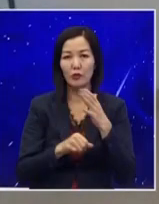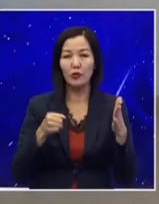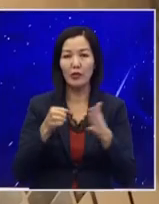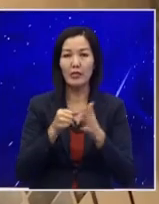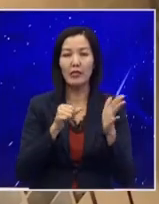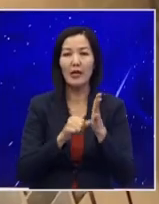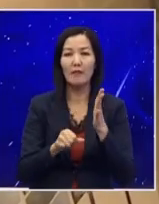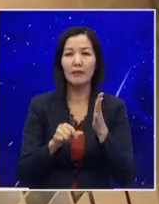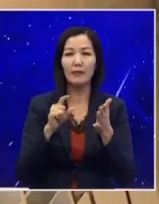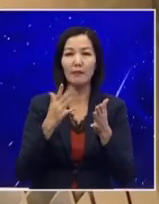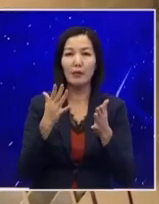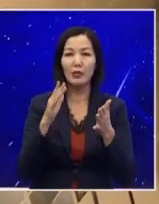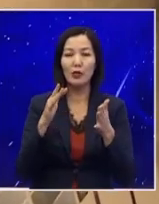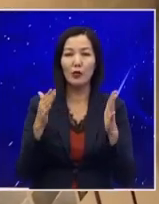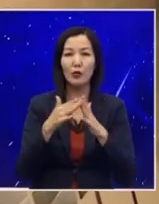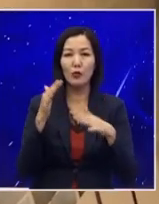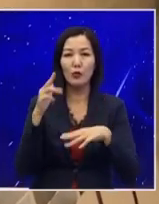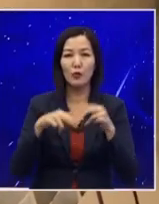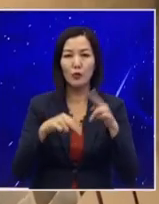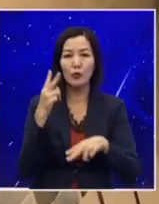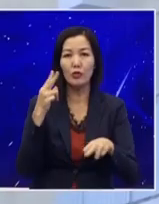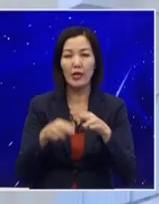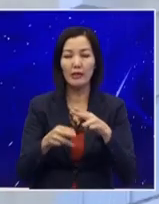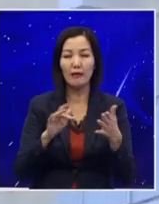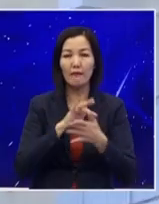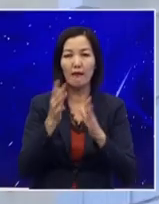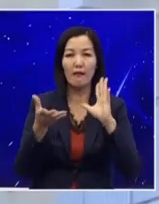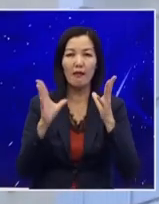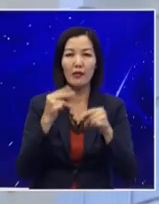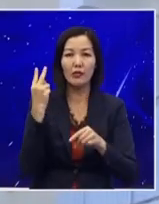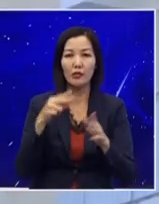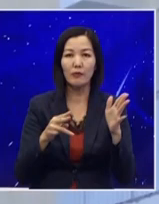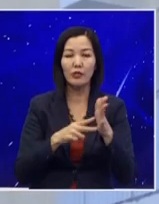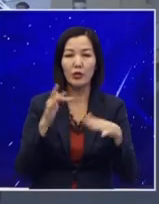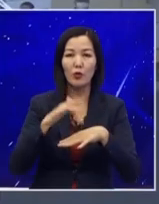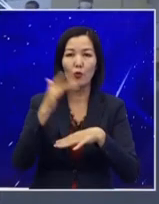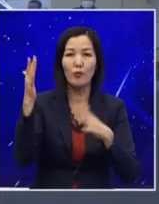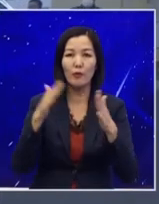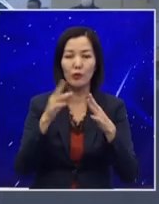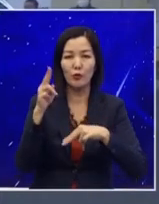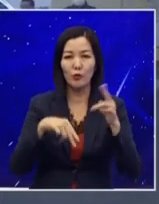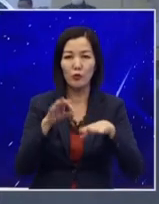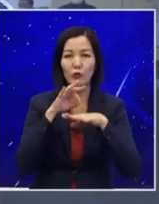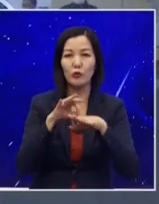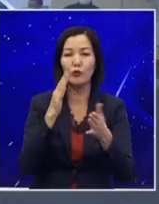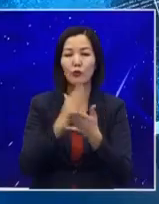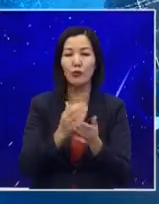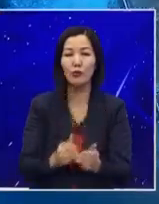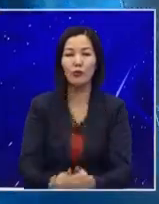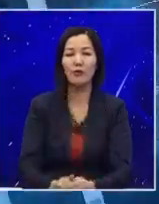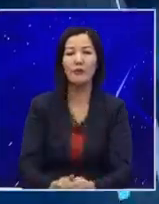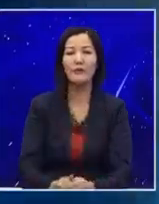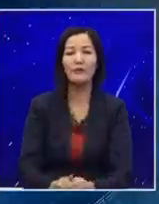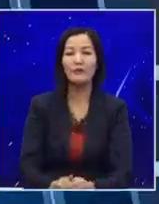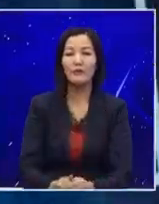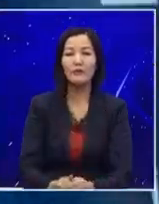5 үйдің құрылысы аяқталмақ. Жалпы қазір шаһарда бас аяғы 27 көп қабатты үй құрылысы жүріп жатыр. Алмат